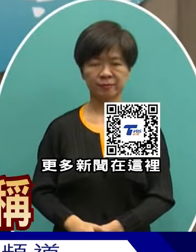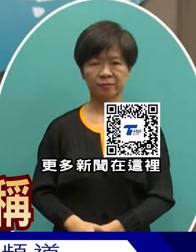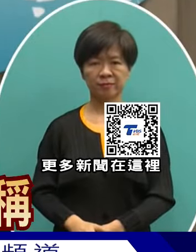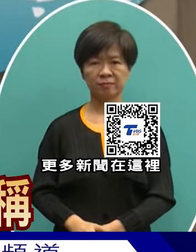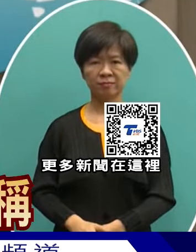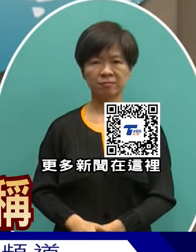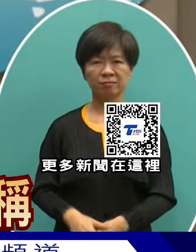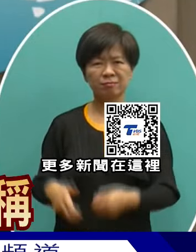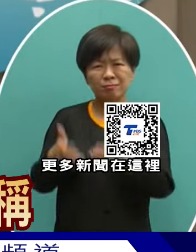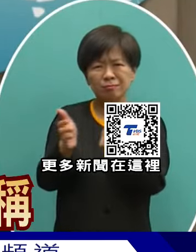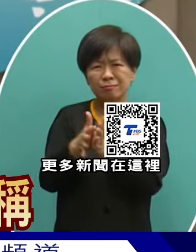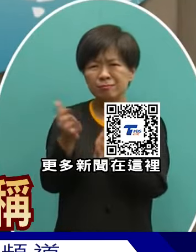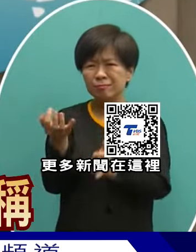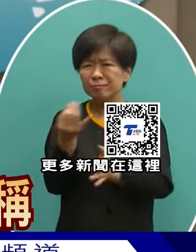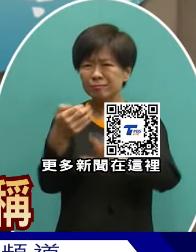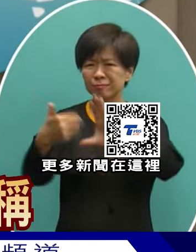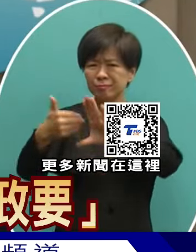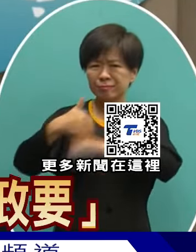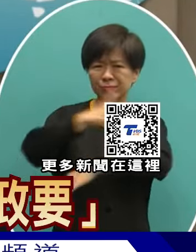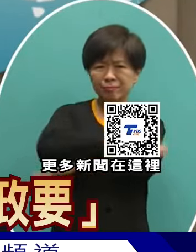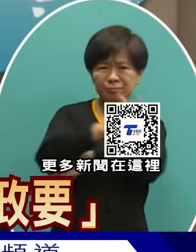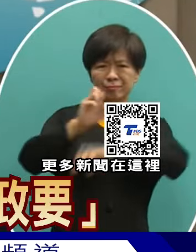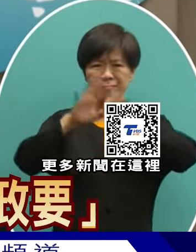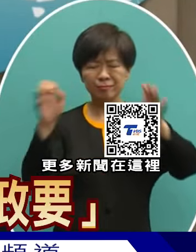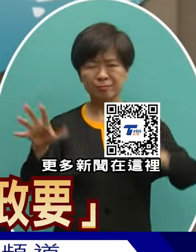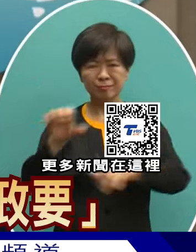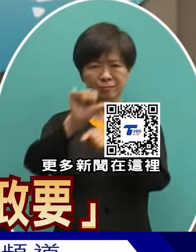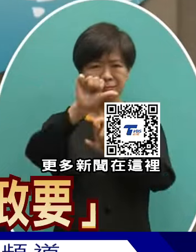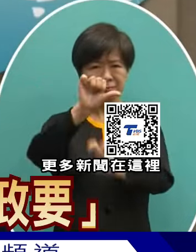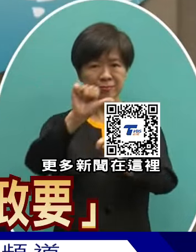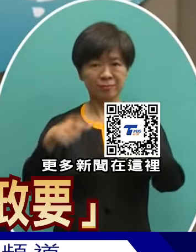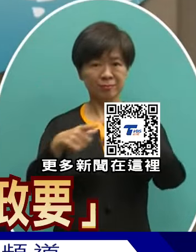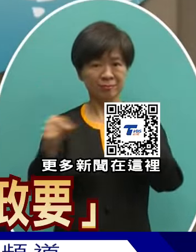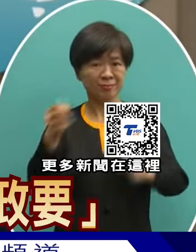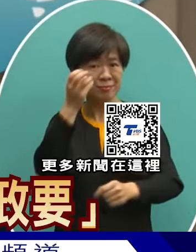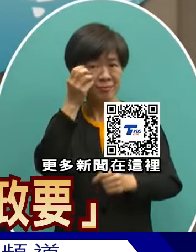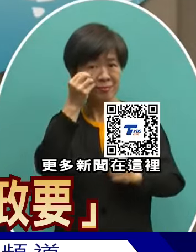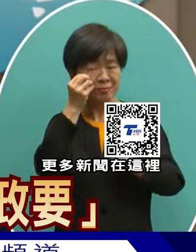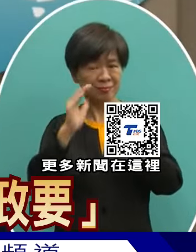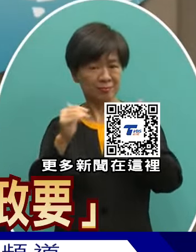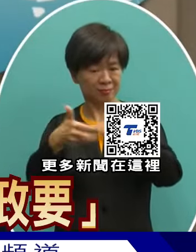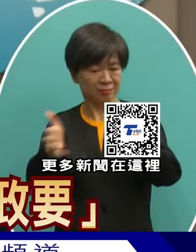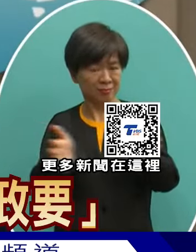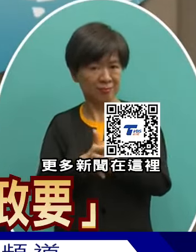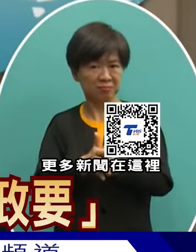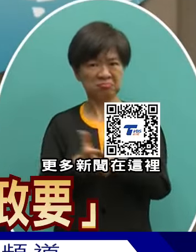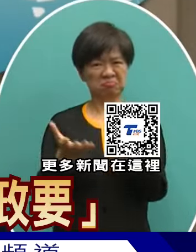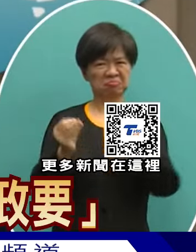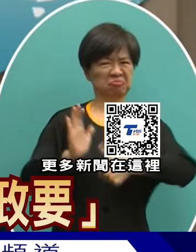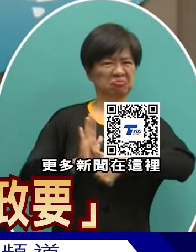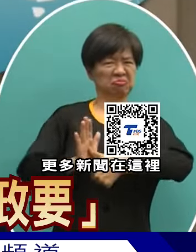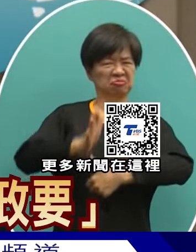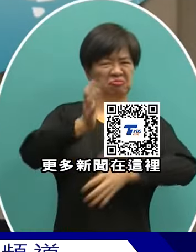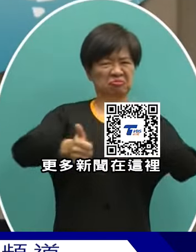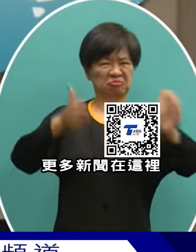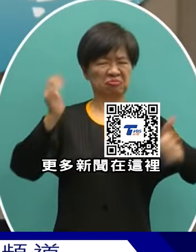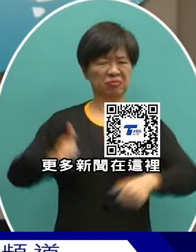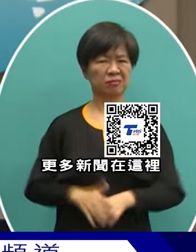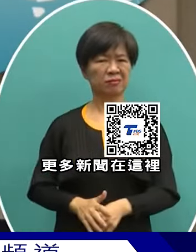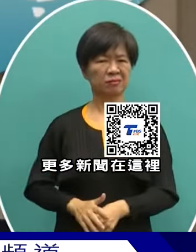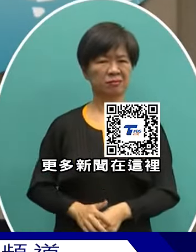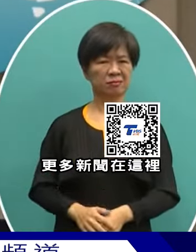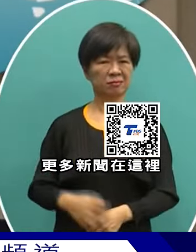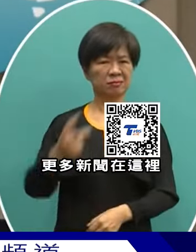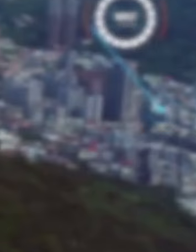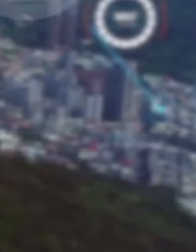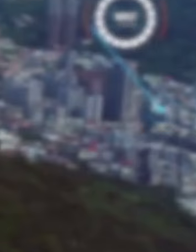绝不是部分媒体报道所称的520日本观礼团恐无高层政要或冷落的情